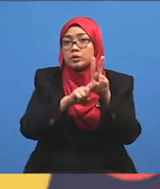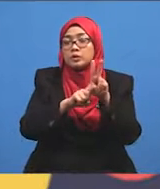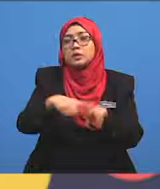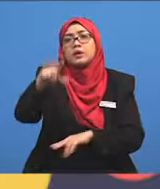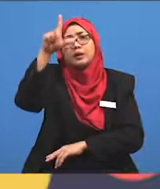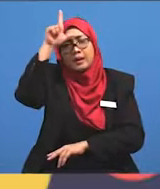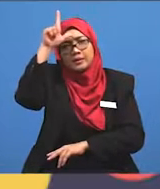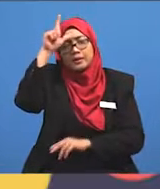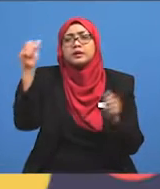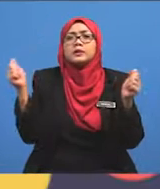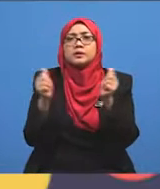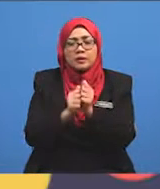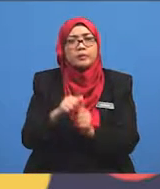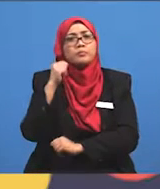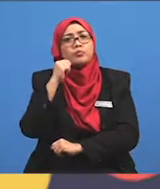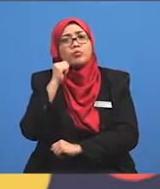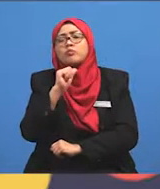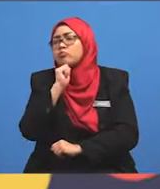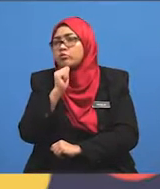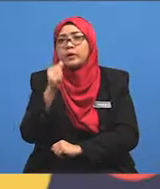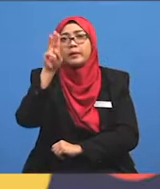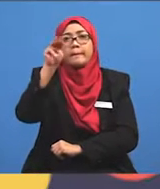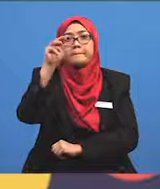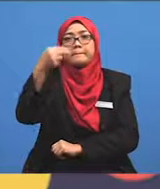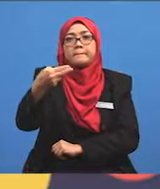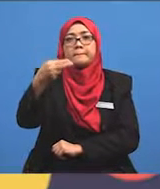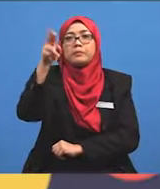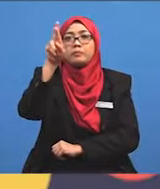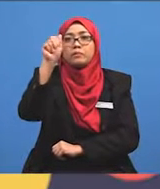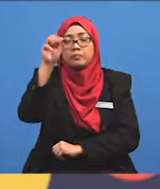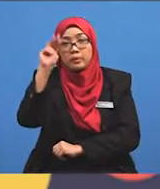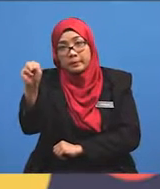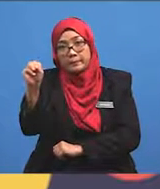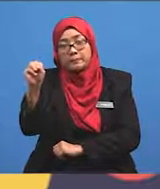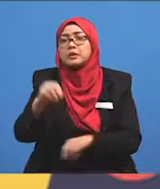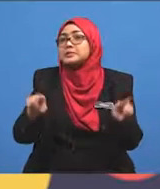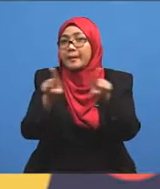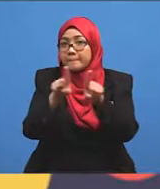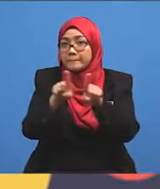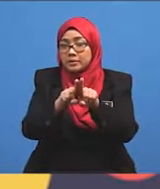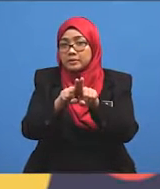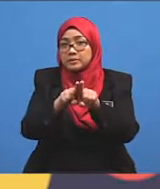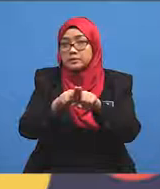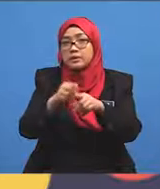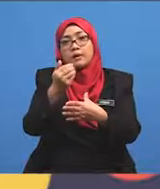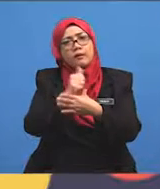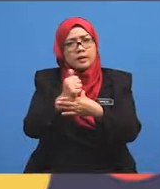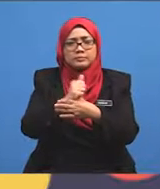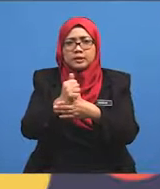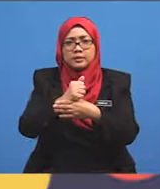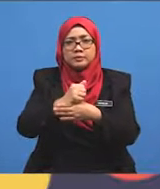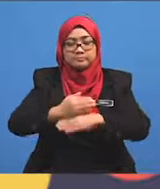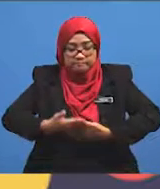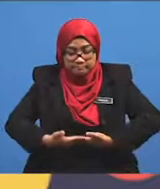dengan perempuan bukan mahram. Sama juga, iaitu di antara pusat hingga ke